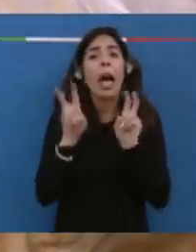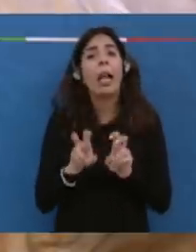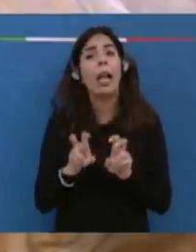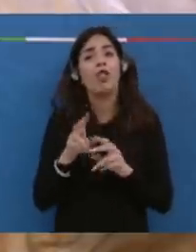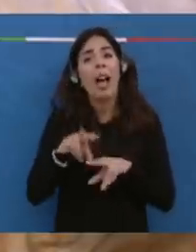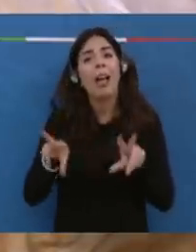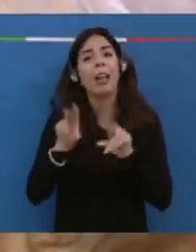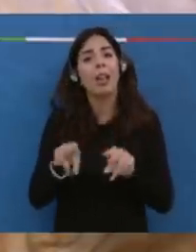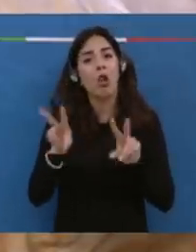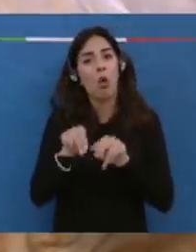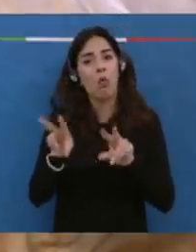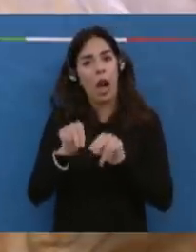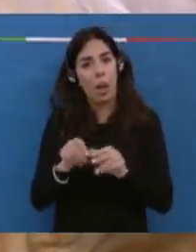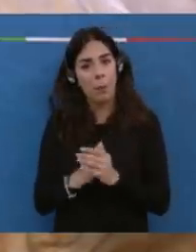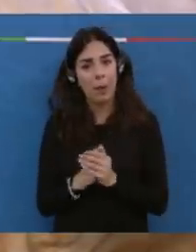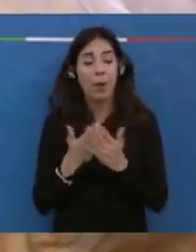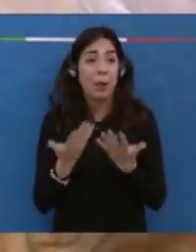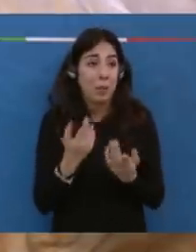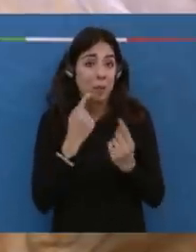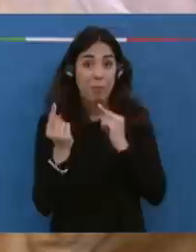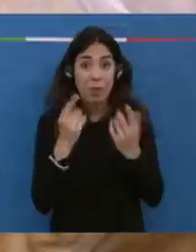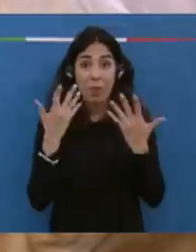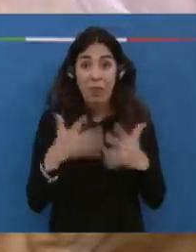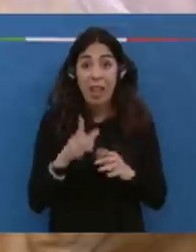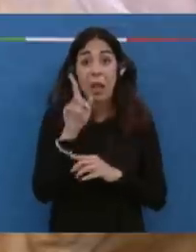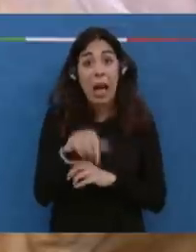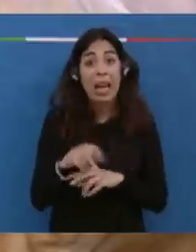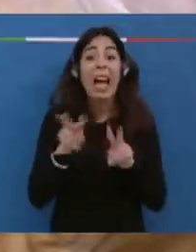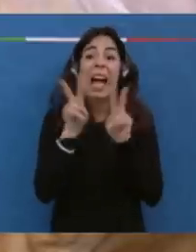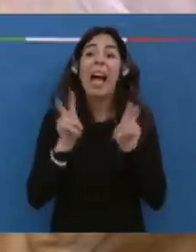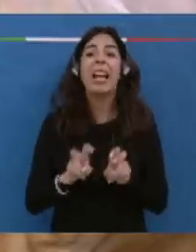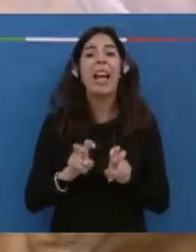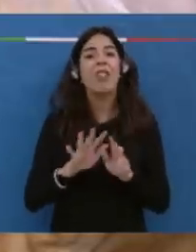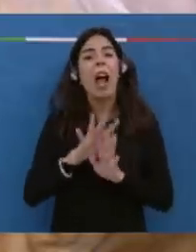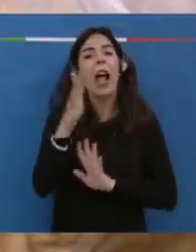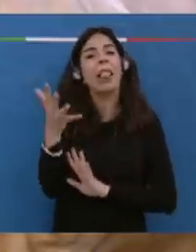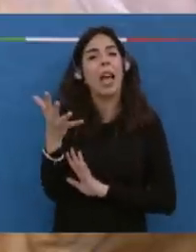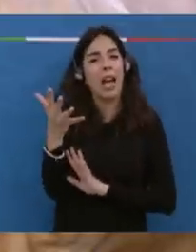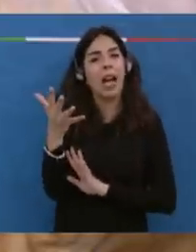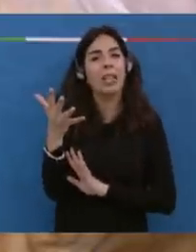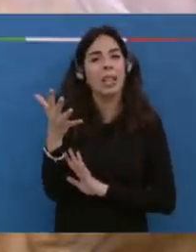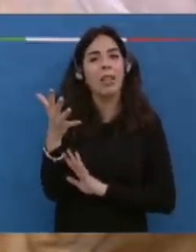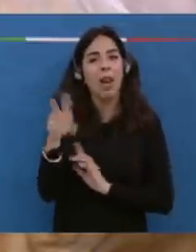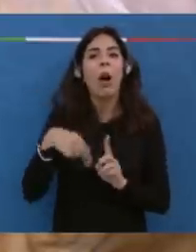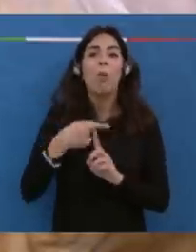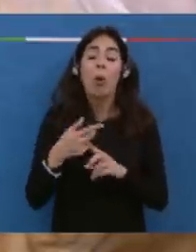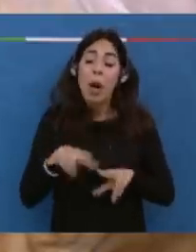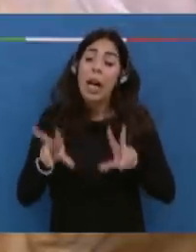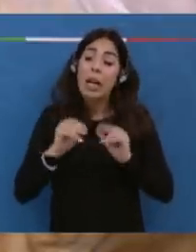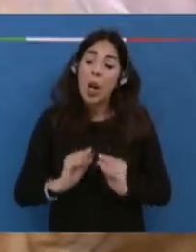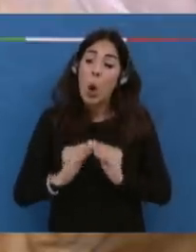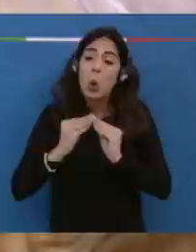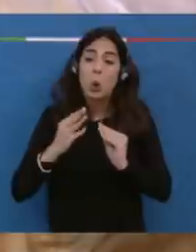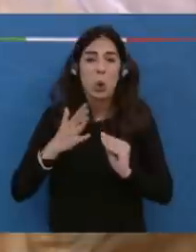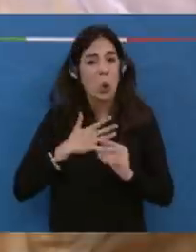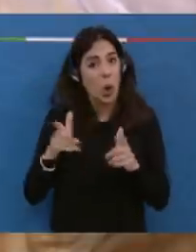abbiamo parlato anche delle dell'energia alternativa e la ricostruzione dalla ricostruzione del paese del nostro paese